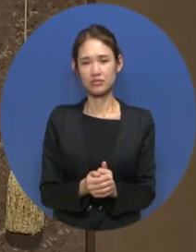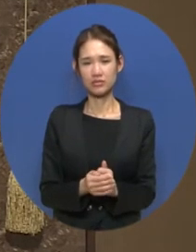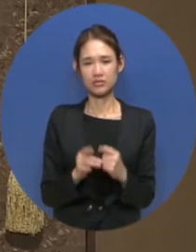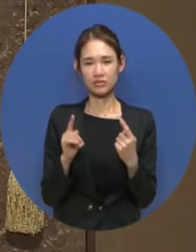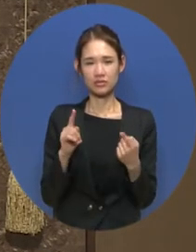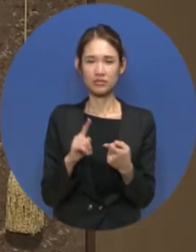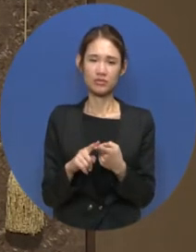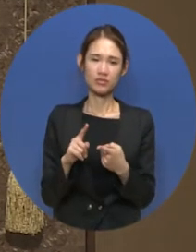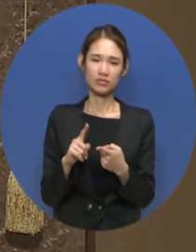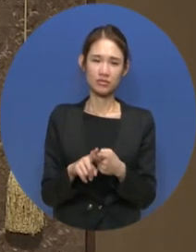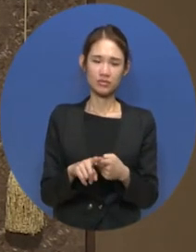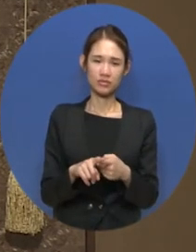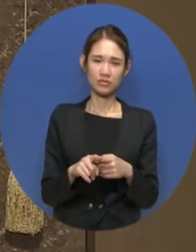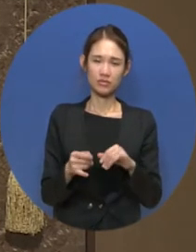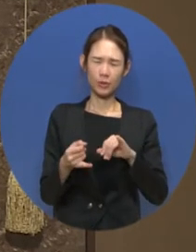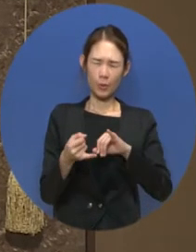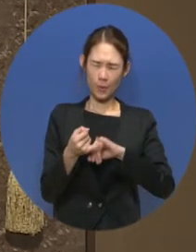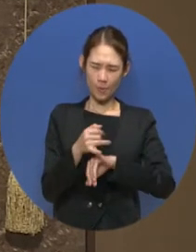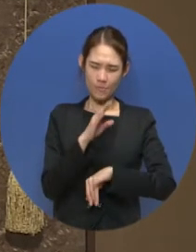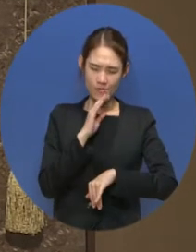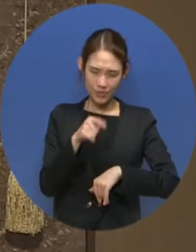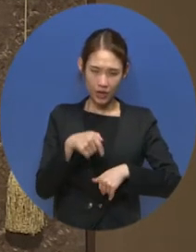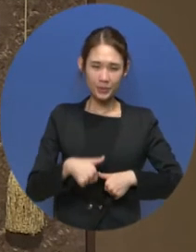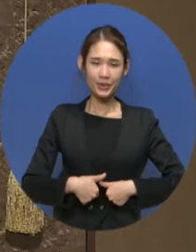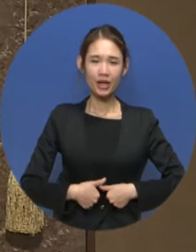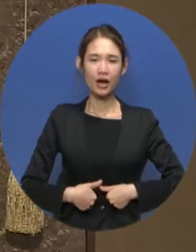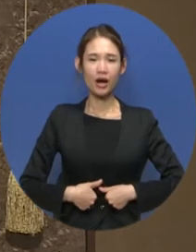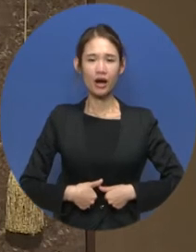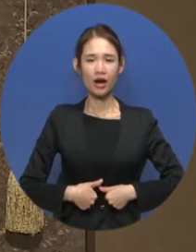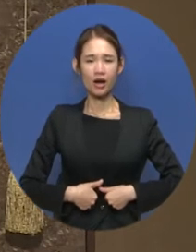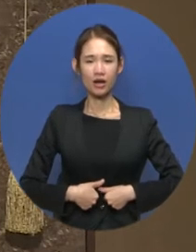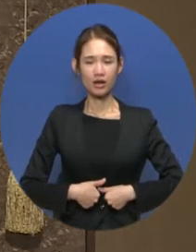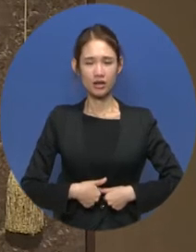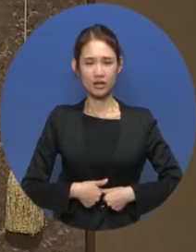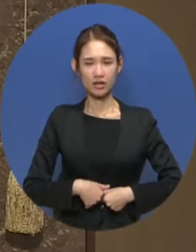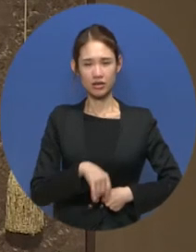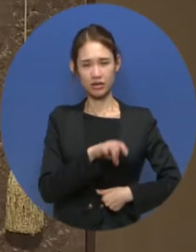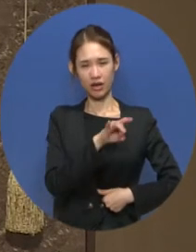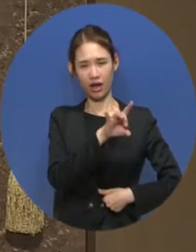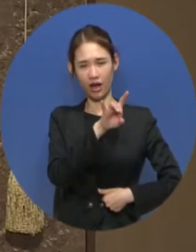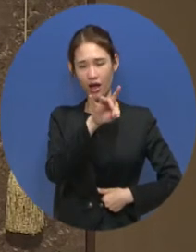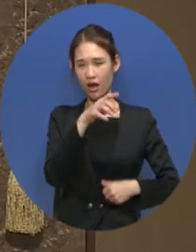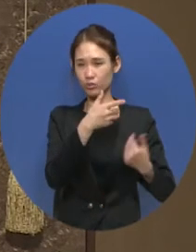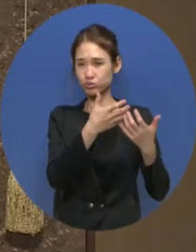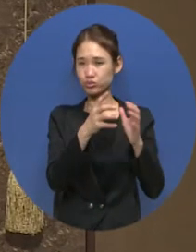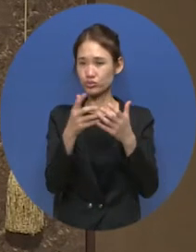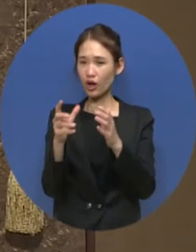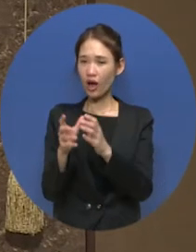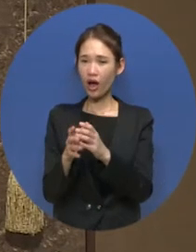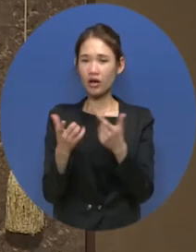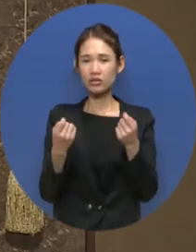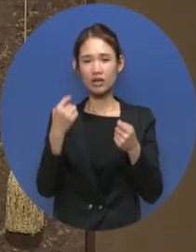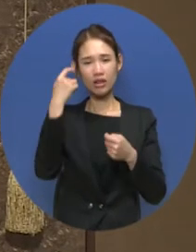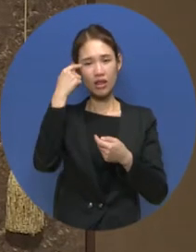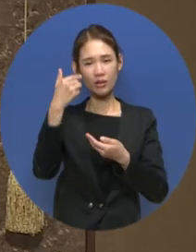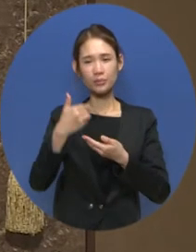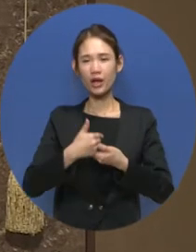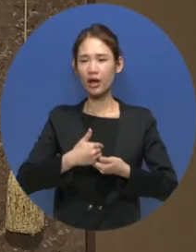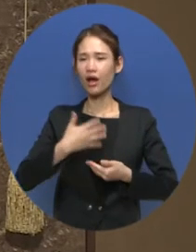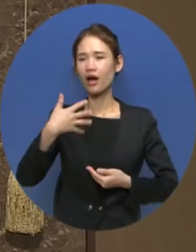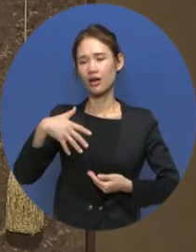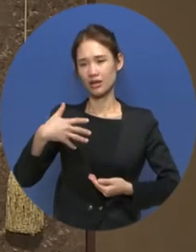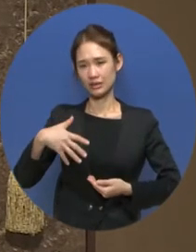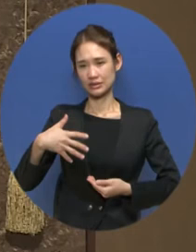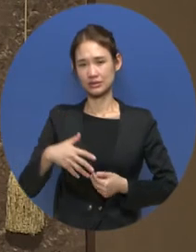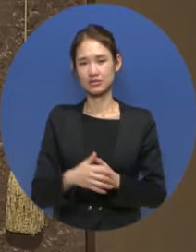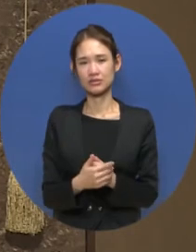그것을 좀 정말 필요하다라고 생각하는 지금 각 부처에서 그렇게 생각하지를 않은 것